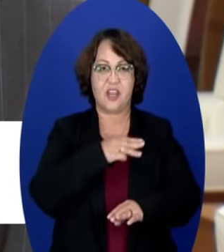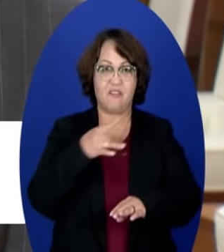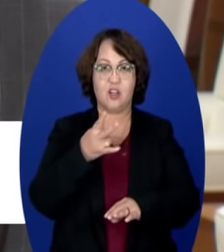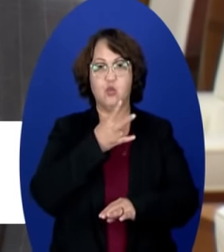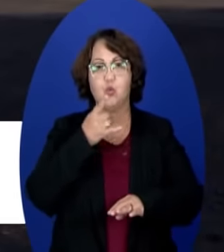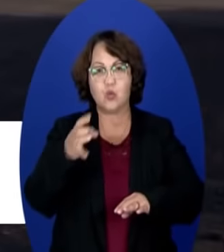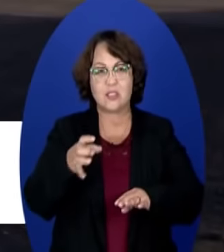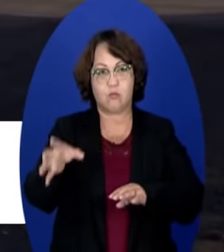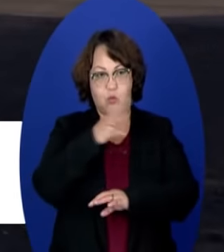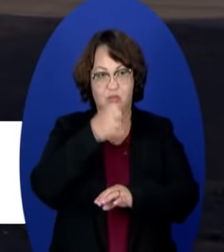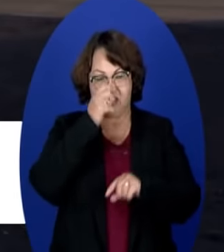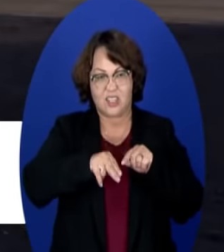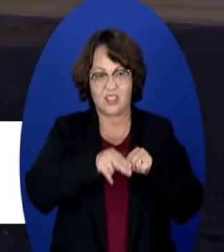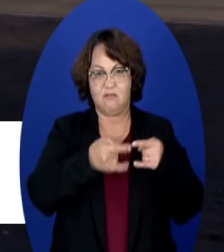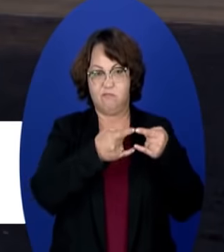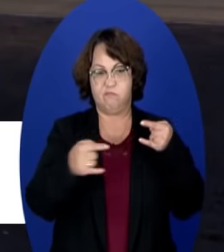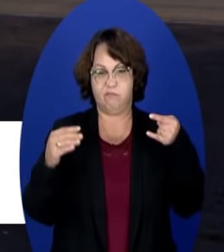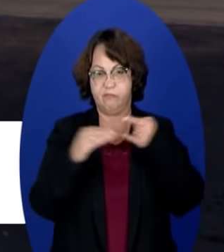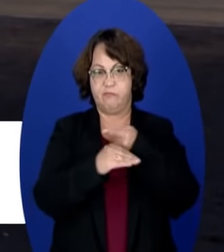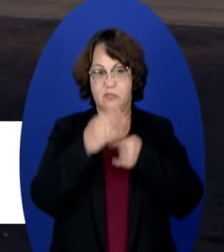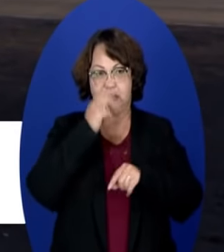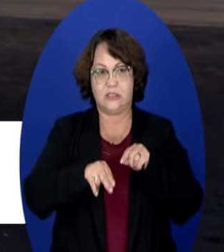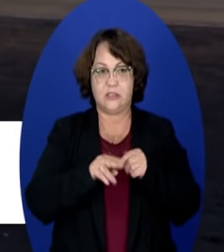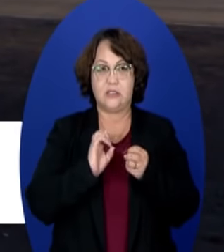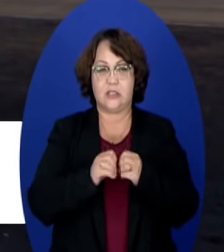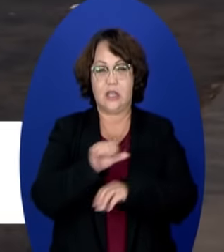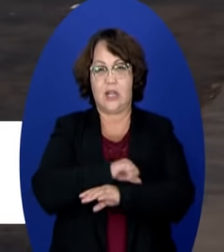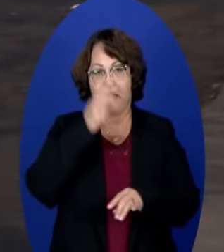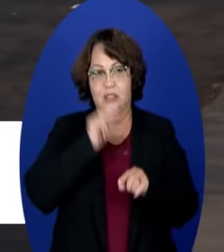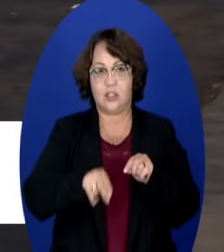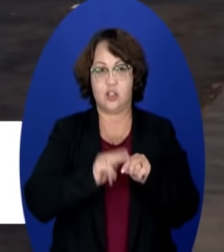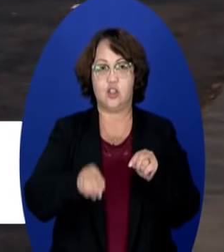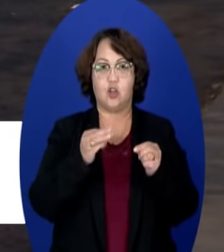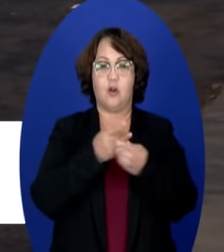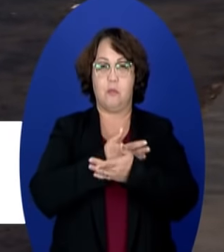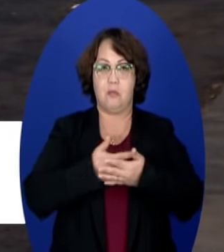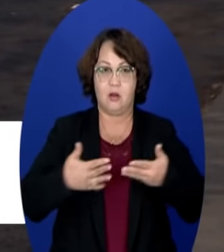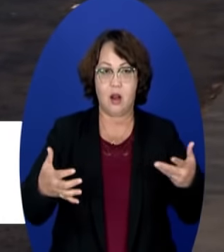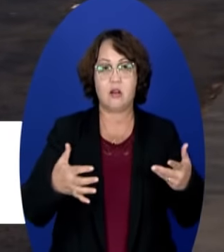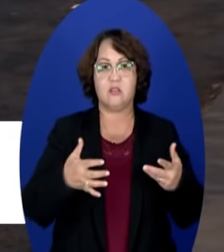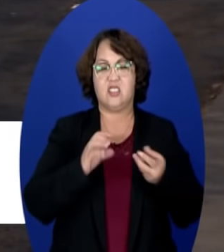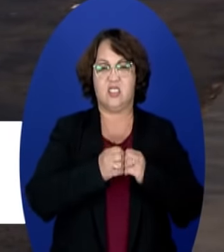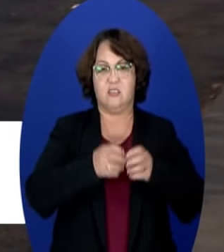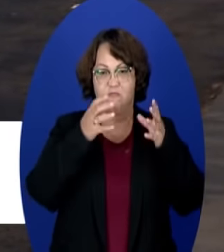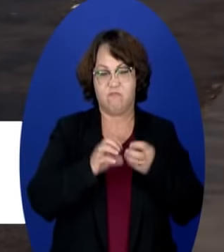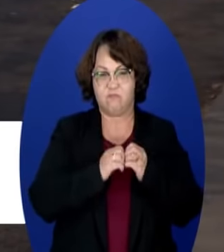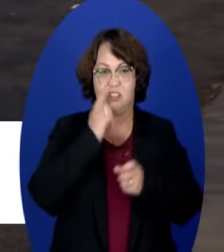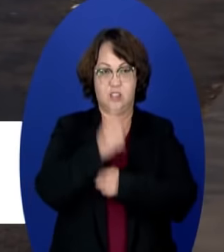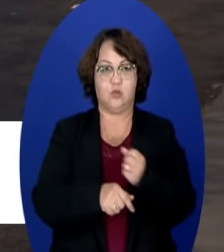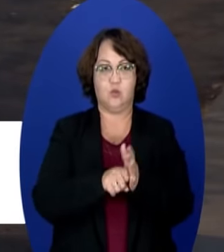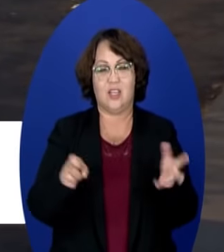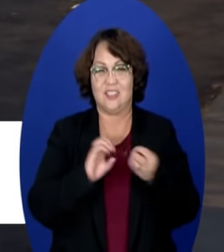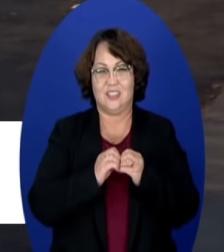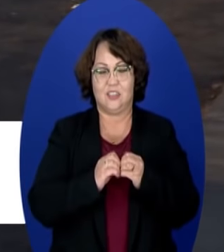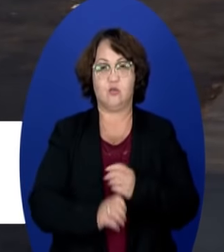гэж байна гэсэн үг. Хятадын боцолтгүй тусламжаар хэрэгжих гайлын хяналт шалгалтын тоног дөх хөөрөмжийг сорилуулах ажил 1 жил орчмын хугацаанд